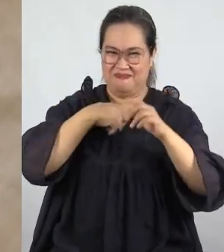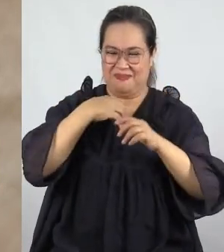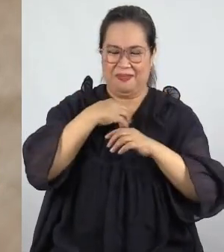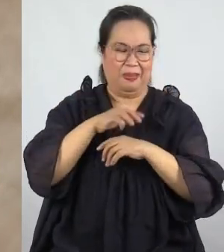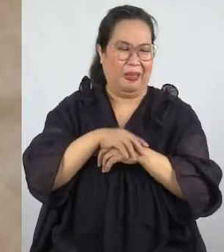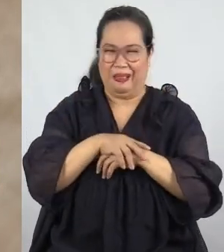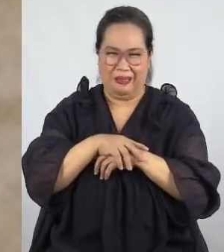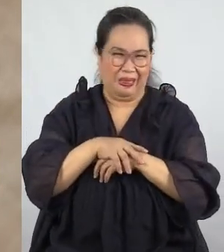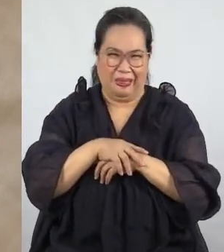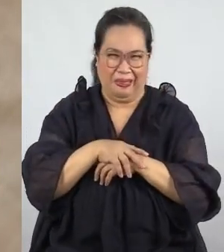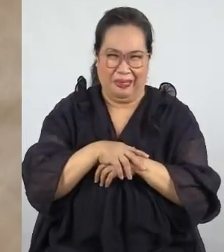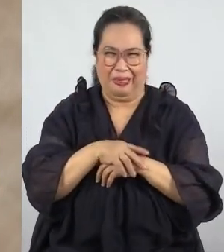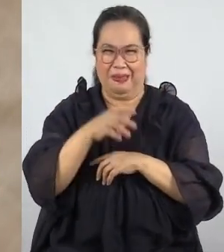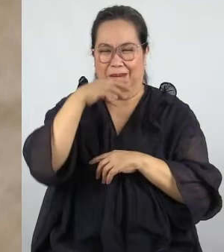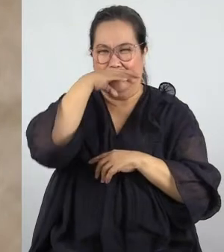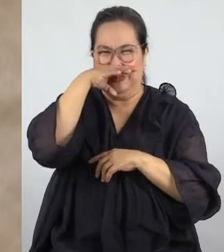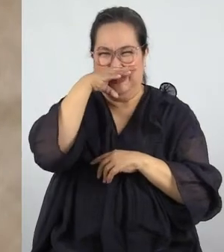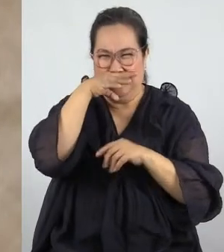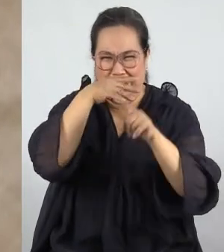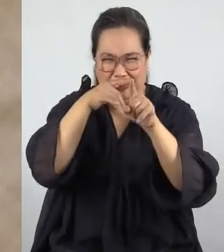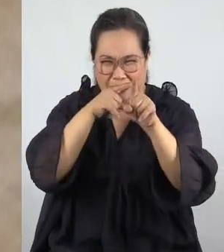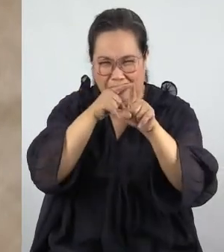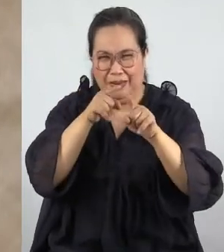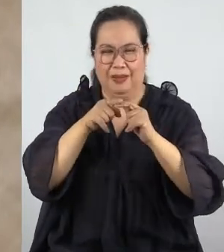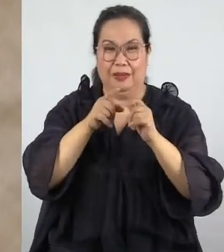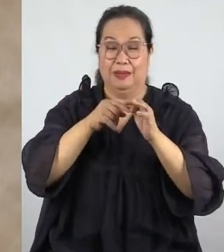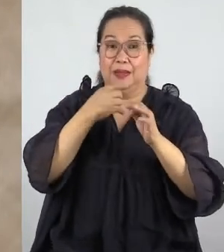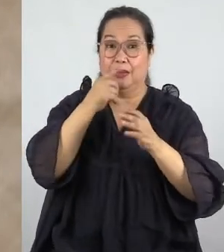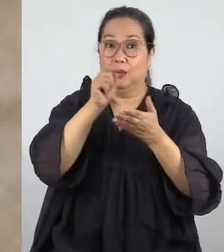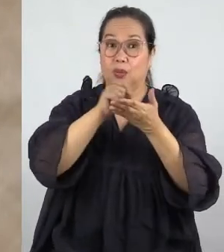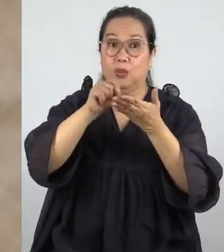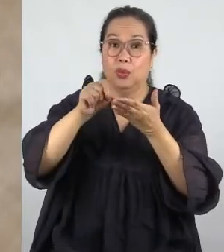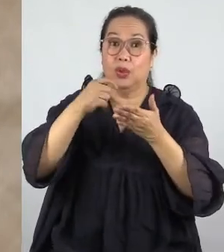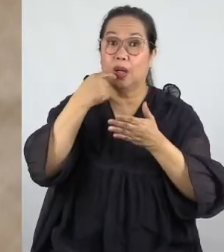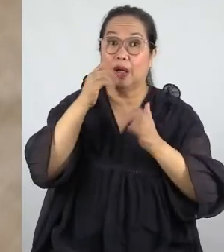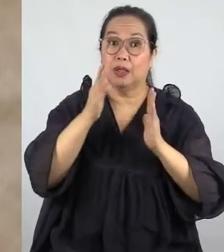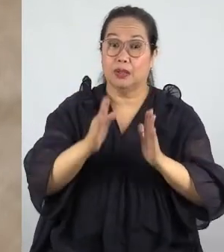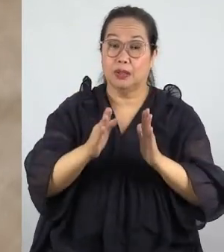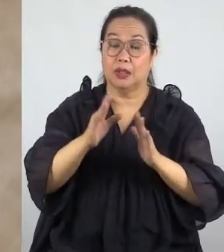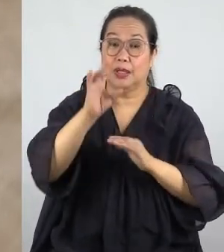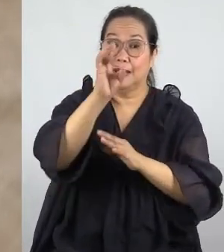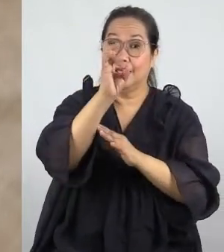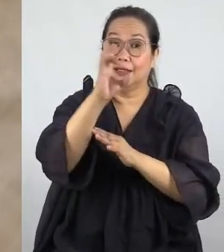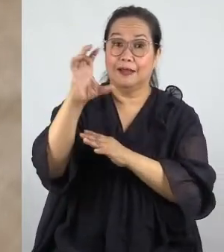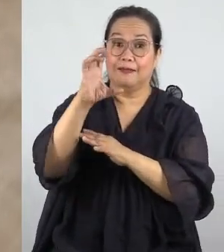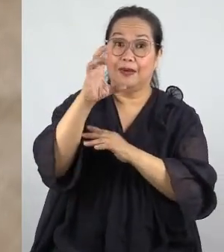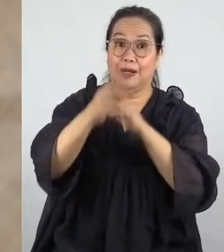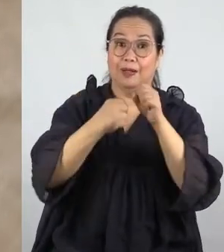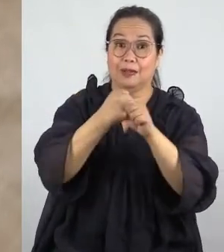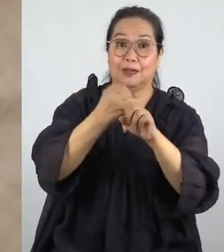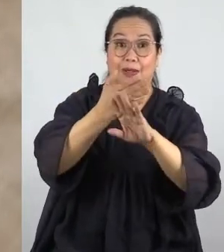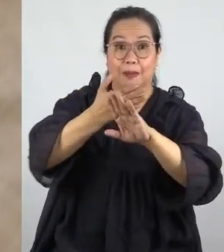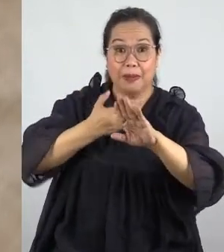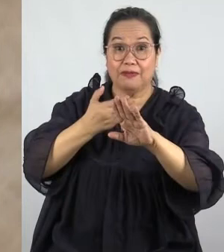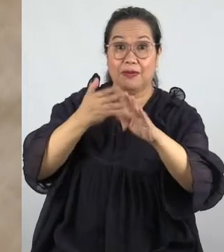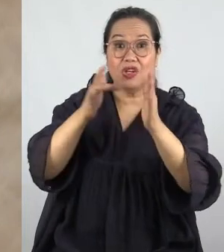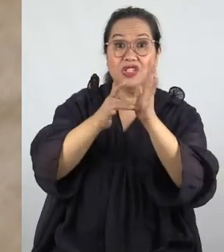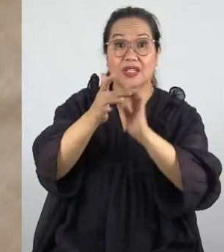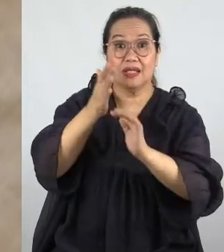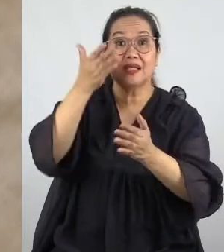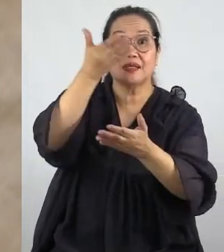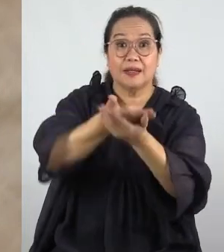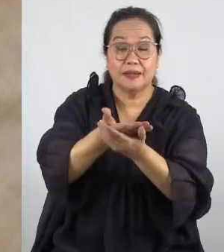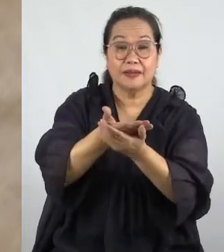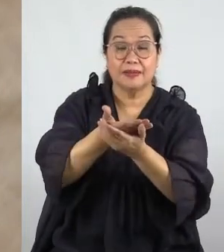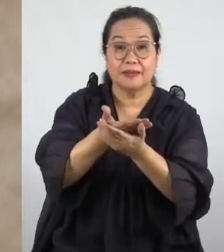heads. Sinulat po yan, siguro 700 years bago dumating si Jesus.